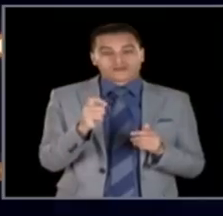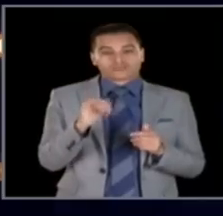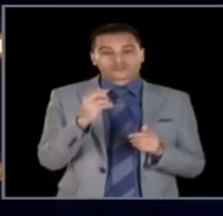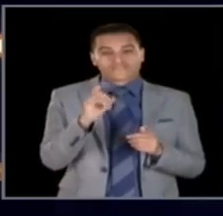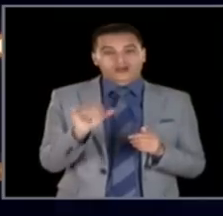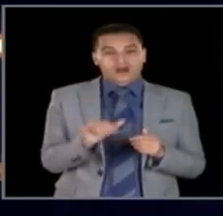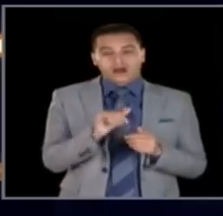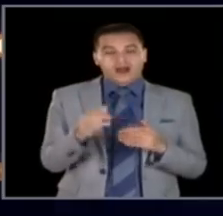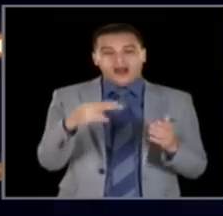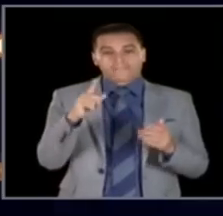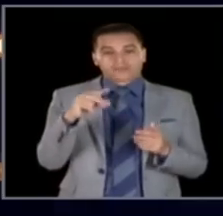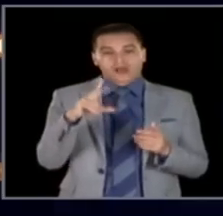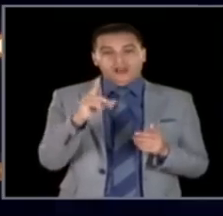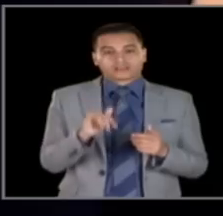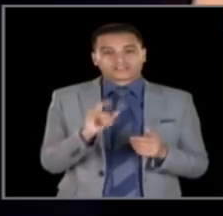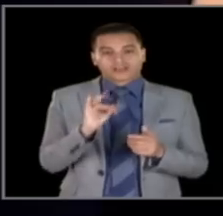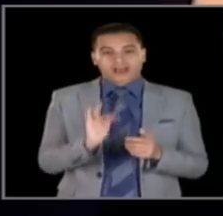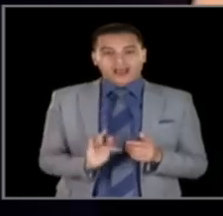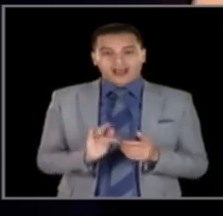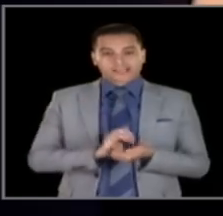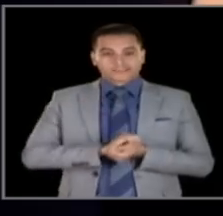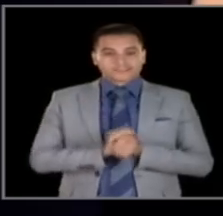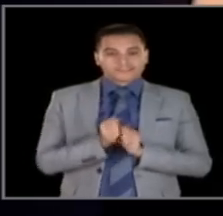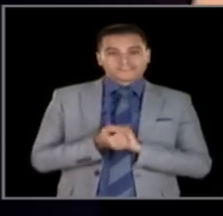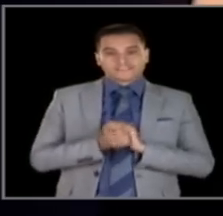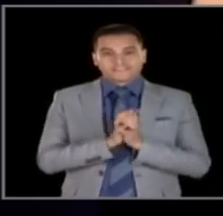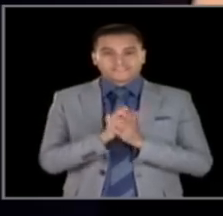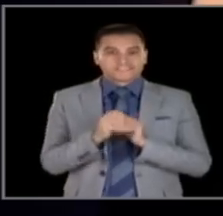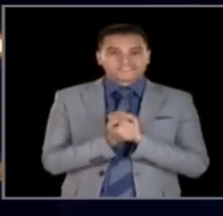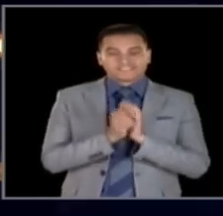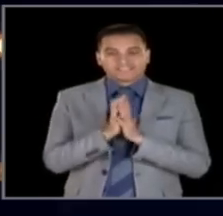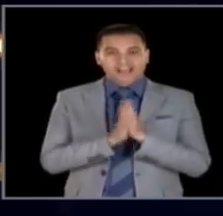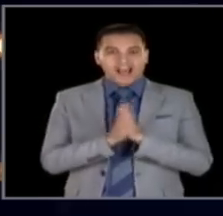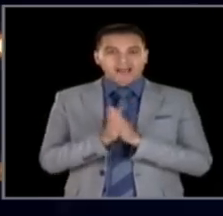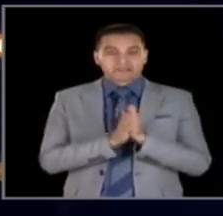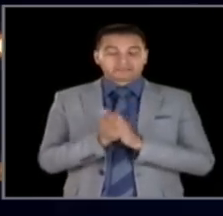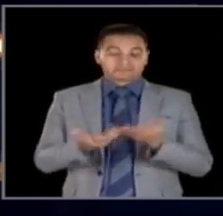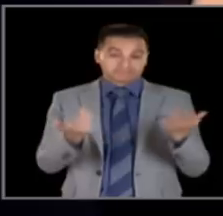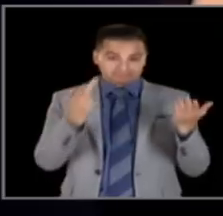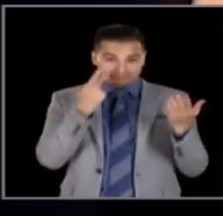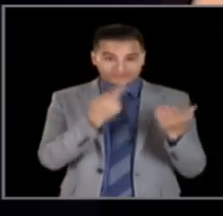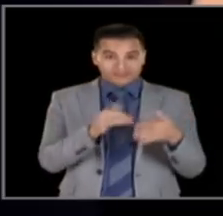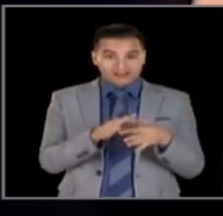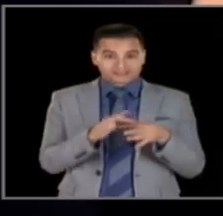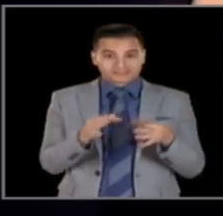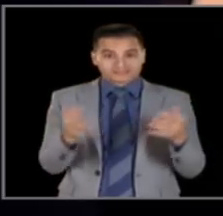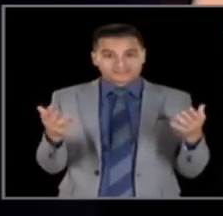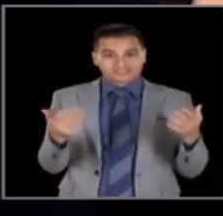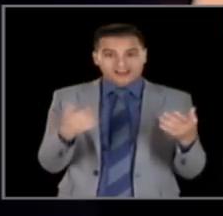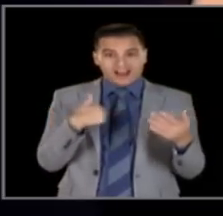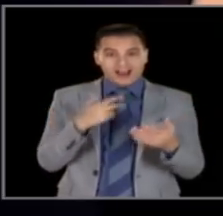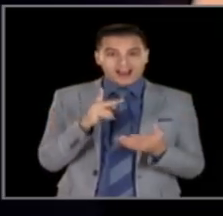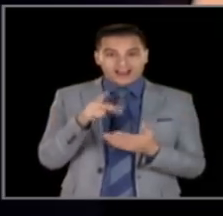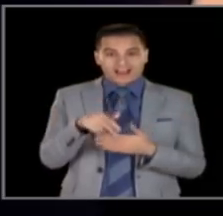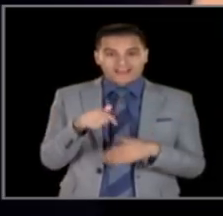مصطفى عبد اللطيف قاعد بتفرك على الكرسي طول المباراة. ايه رأيك في اللي بيحصل؟ انا مش عارف، انا حظي كده ولا ايه؟